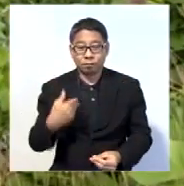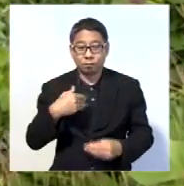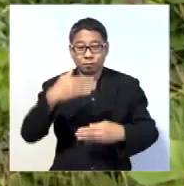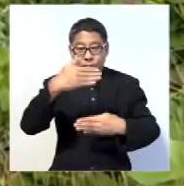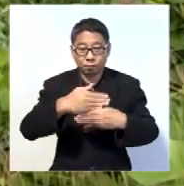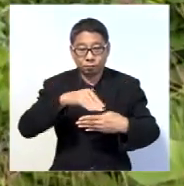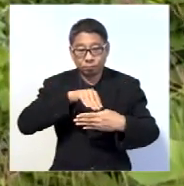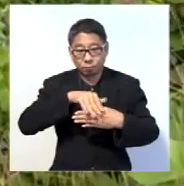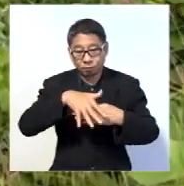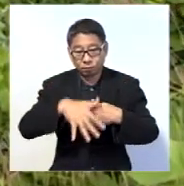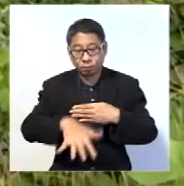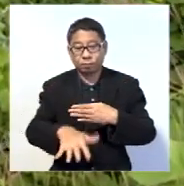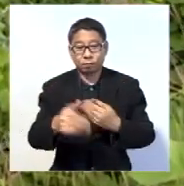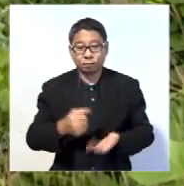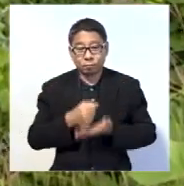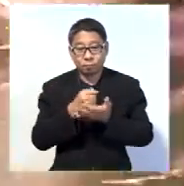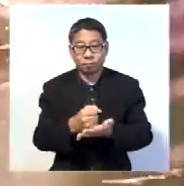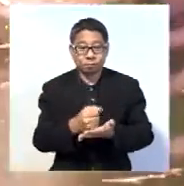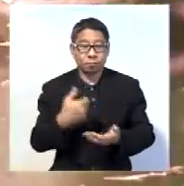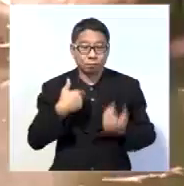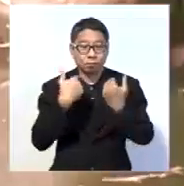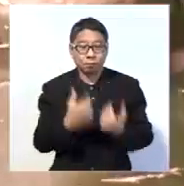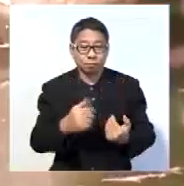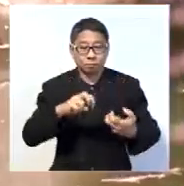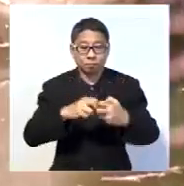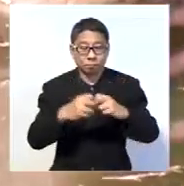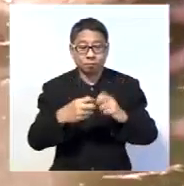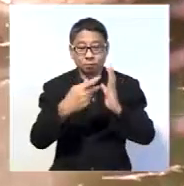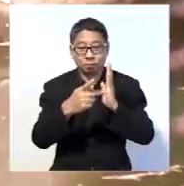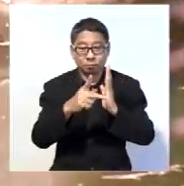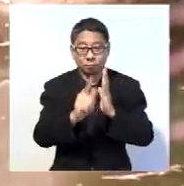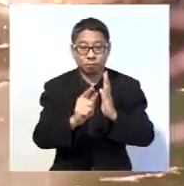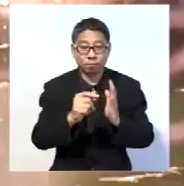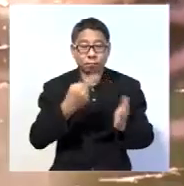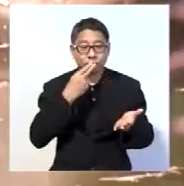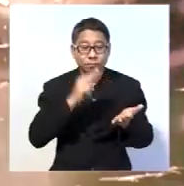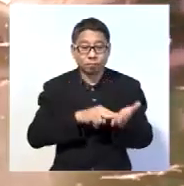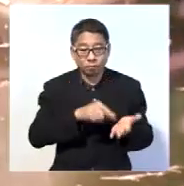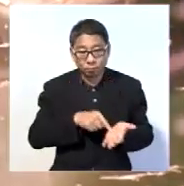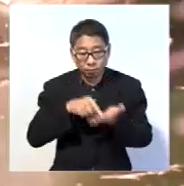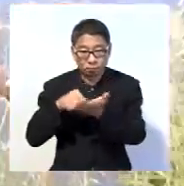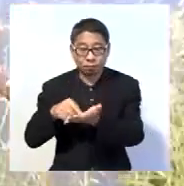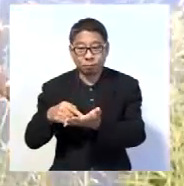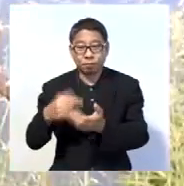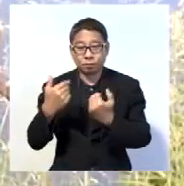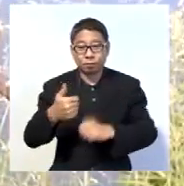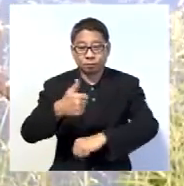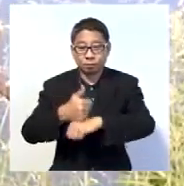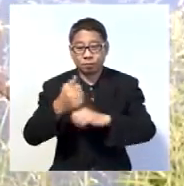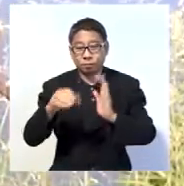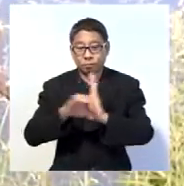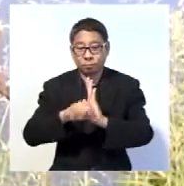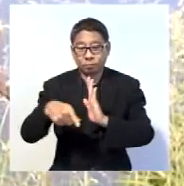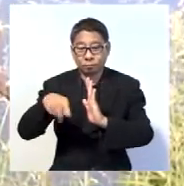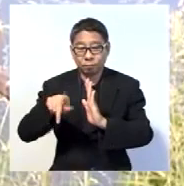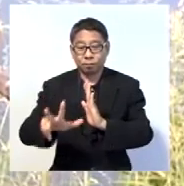การเปิดน้ำเป็นเวลาค่ะจากปัญหาที่เกิดขึ้นก็ทำให้ทางจังหวัดขอนแก่นทำหนังสือเชิญผู้ว่าราชการจังหวัดชัยภูมิและ